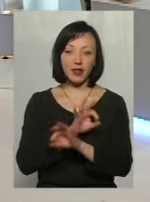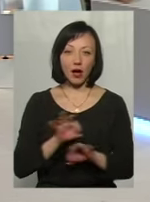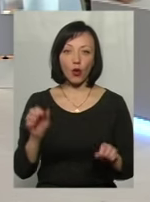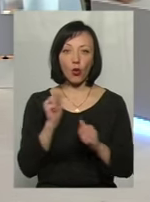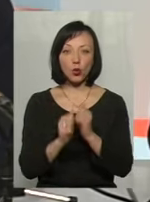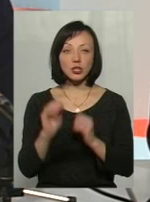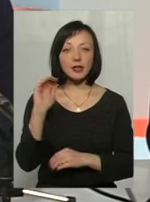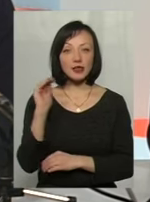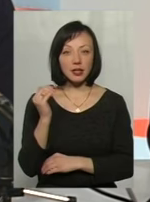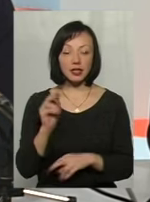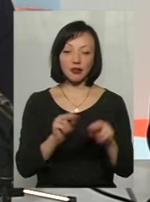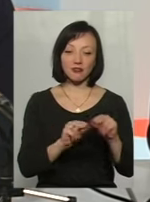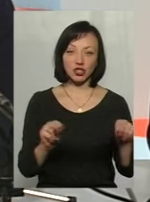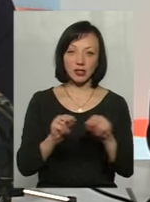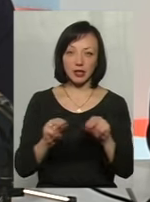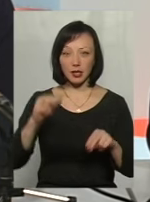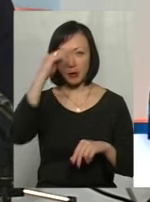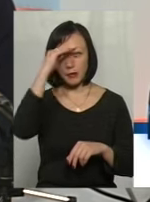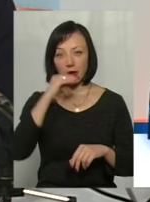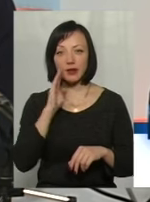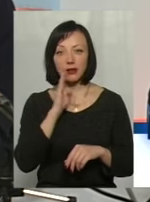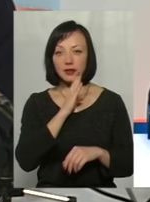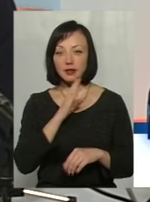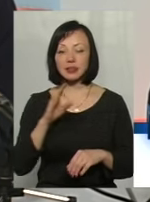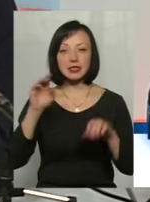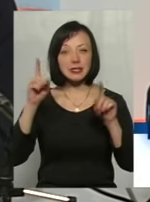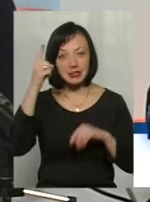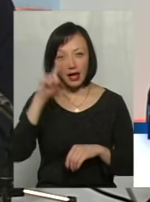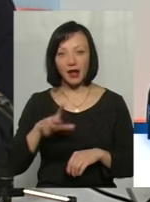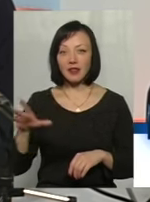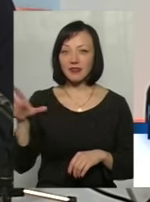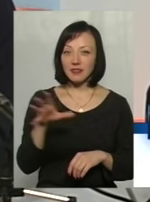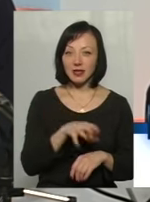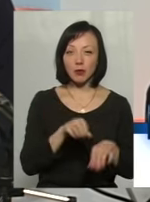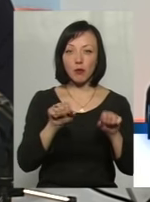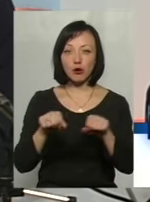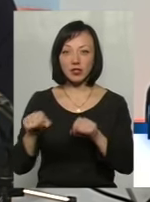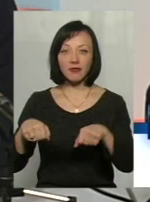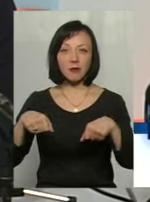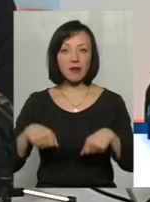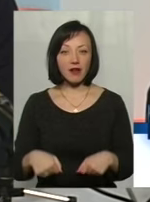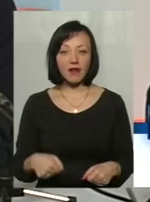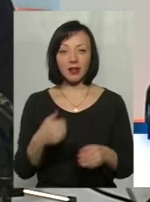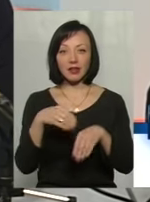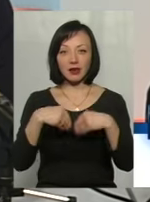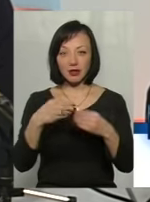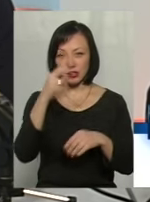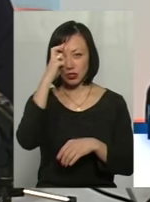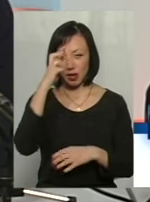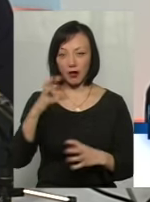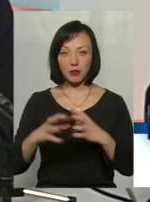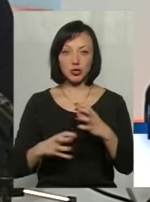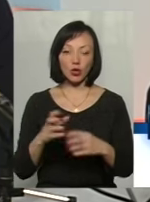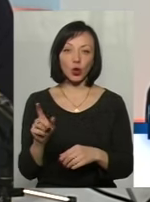тільки дитина, і вчителі, і батьки знали всі можливі права, якими їх наділяє відповідна держава, міжнародні норми,